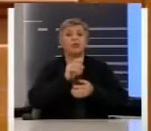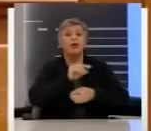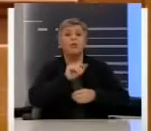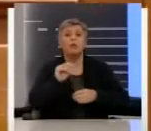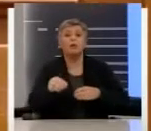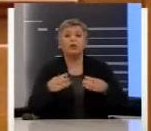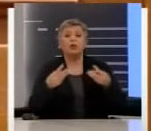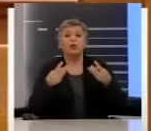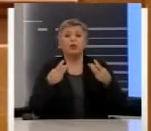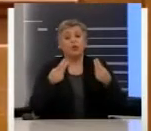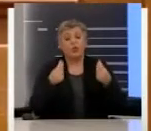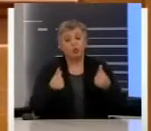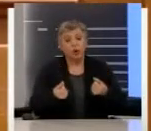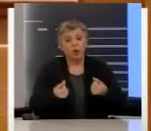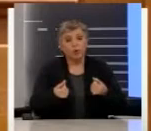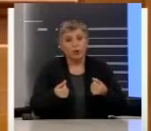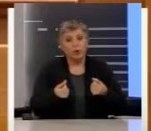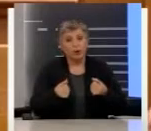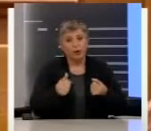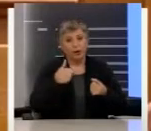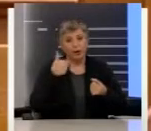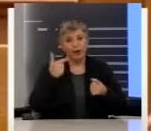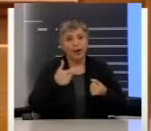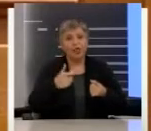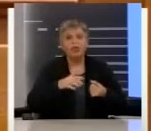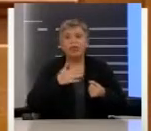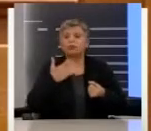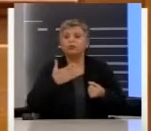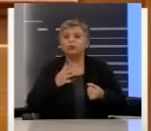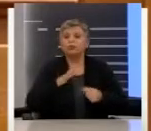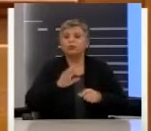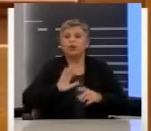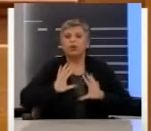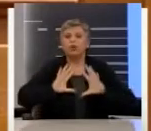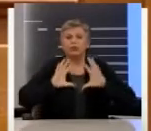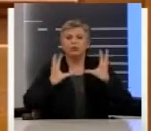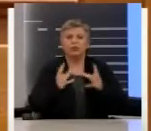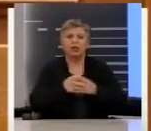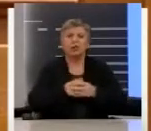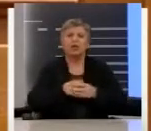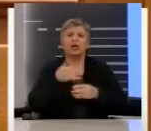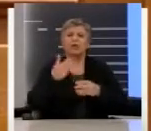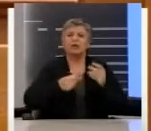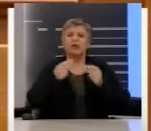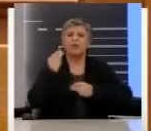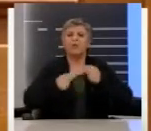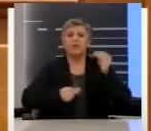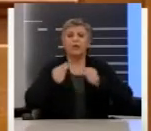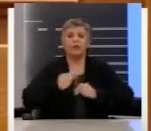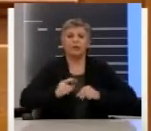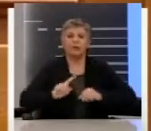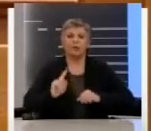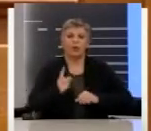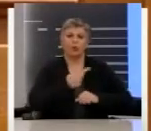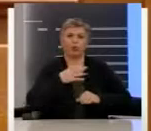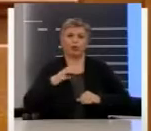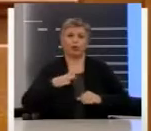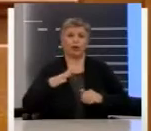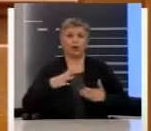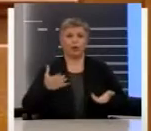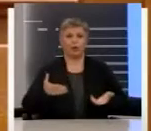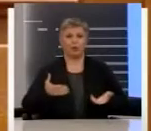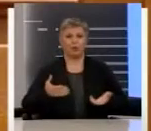λαό. Αν αυτό δεν είναι πολιτική άποψη και πολιτική κριτική ότι η